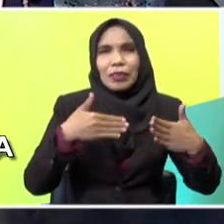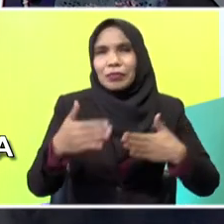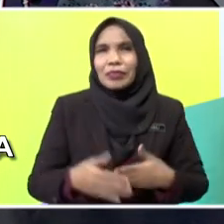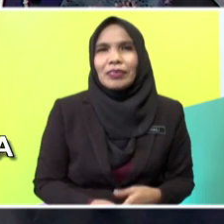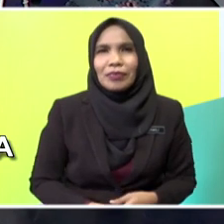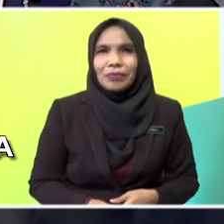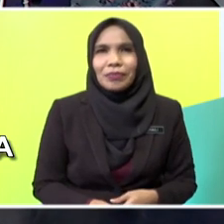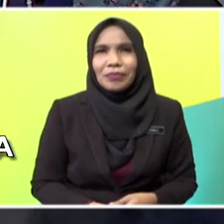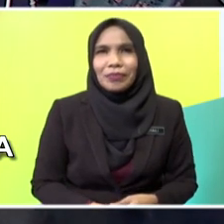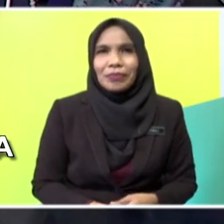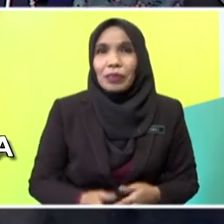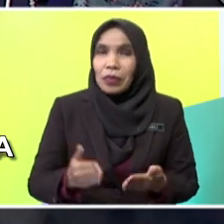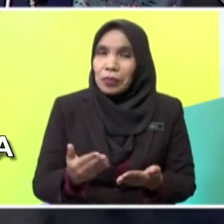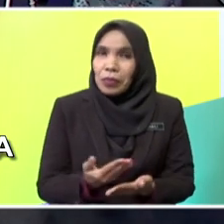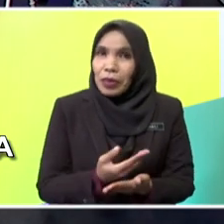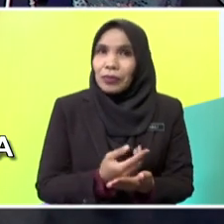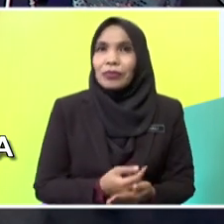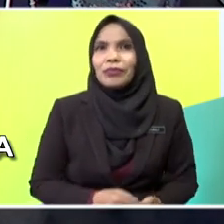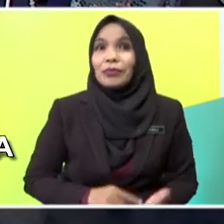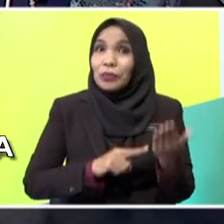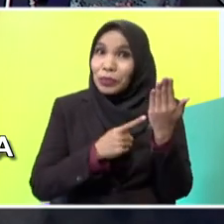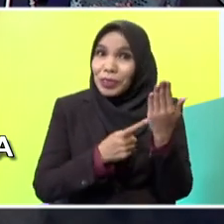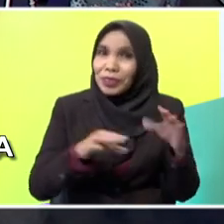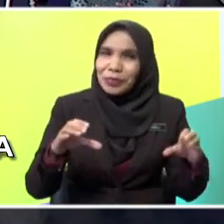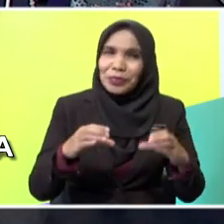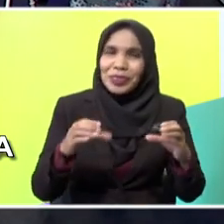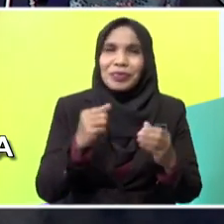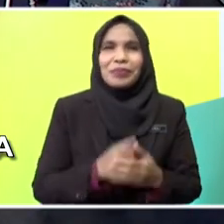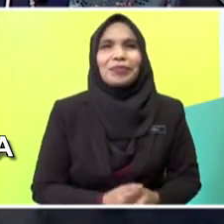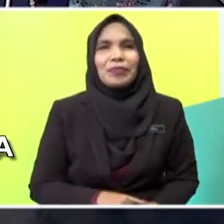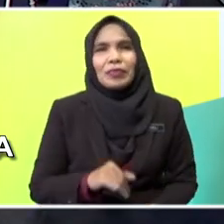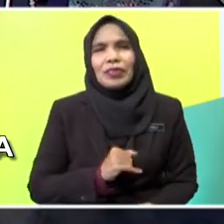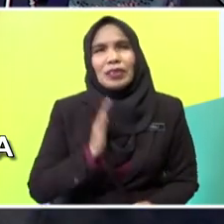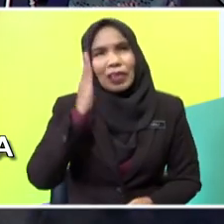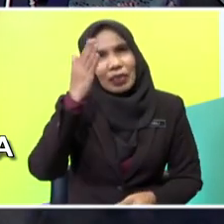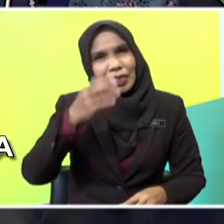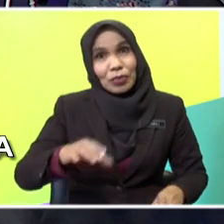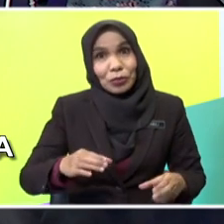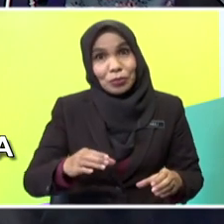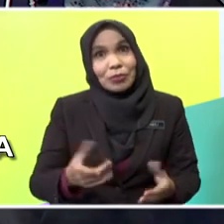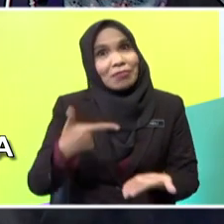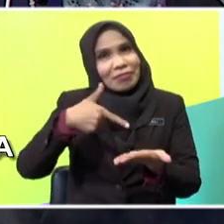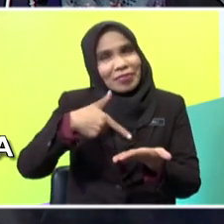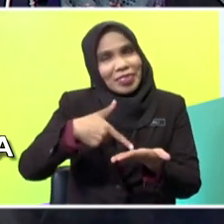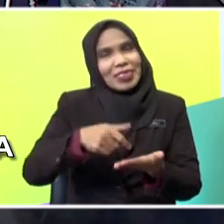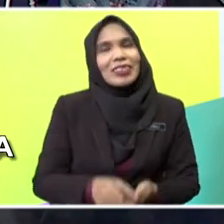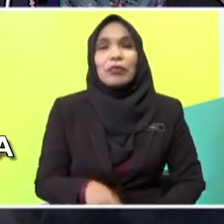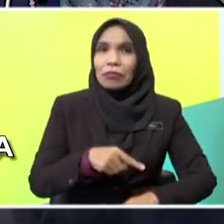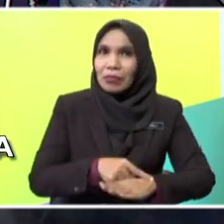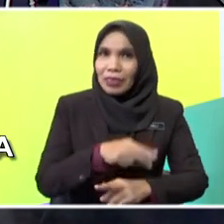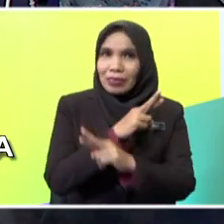saya. Kalau cikgu Jamaliah dan juga cikgu Natra dah mahir. Saya akan cuba lagi waktu rehat ni. Kita nak berehat